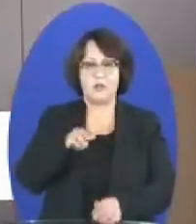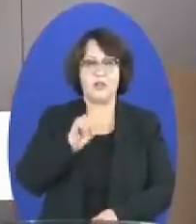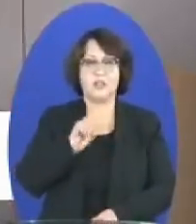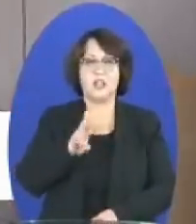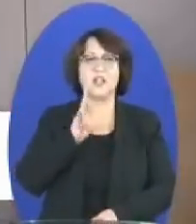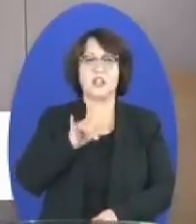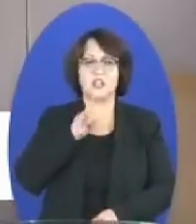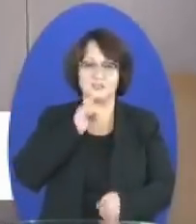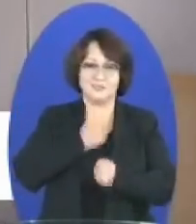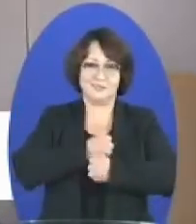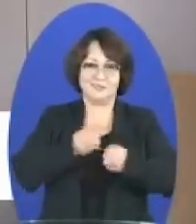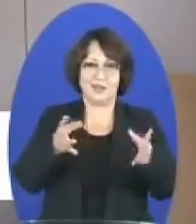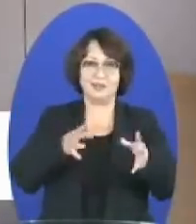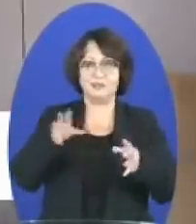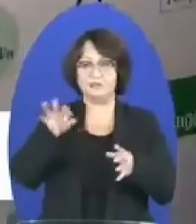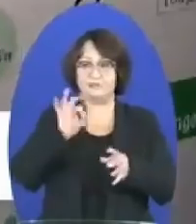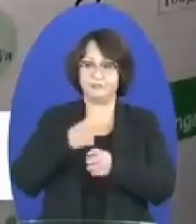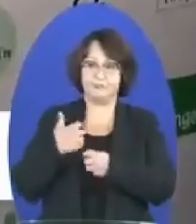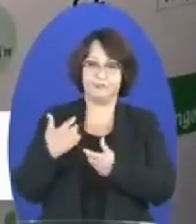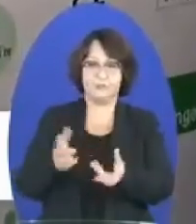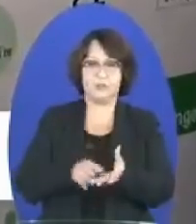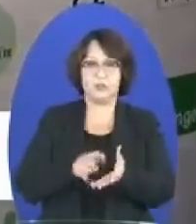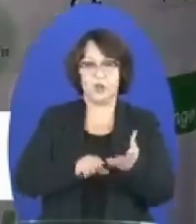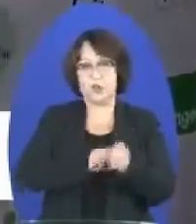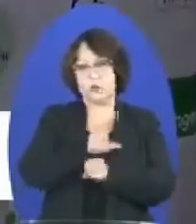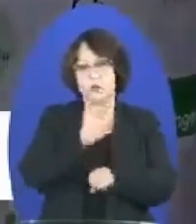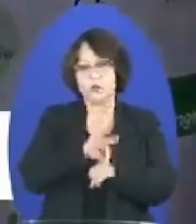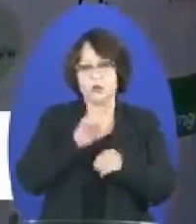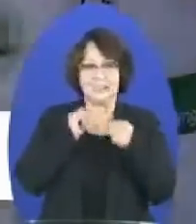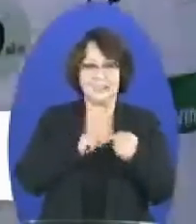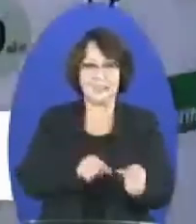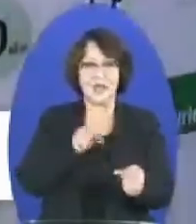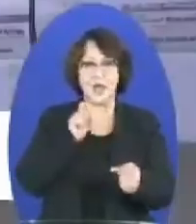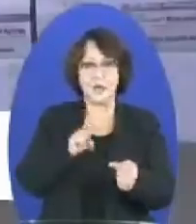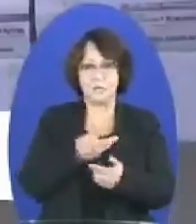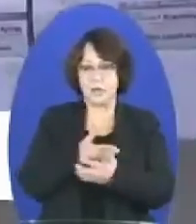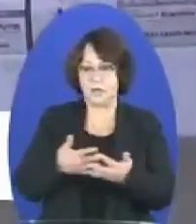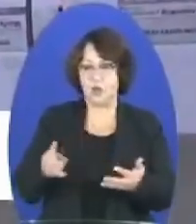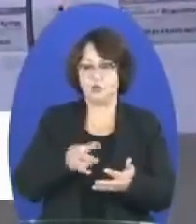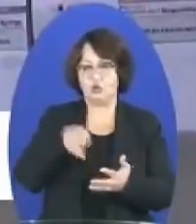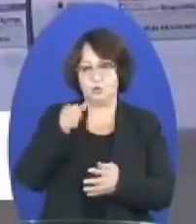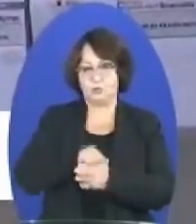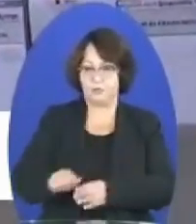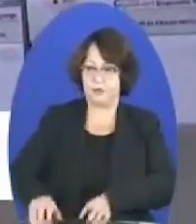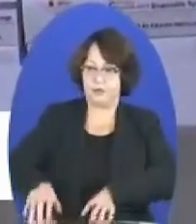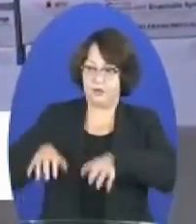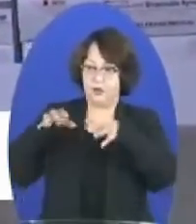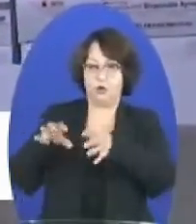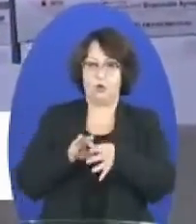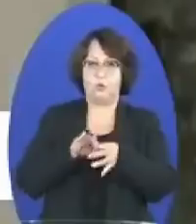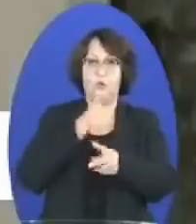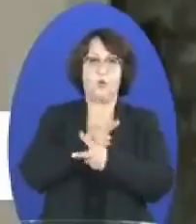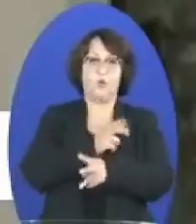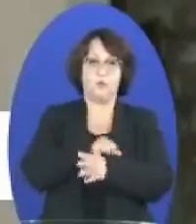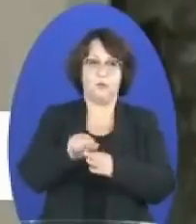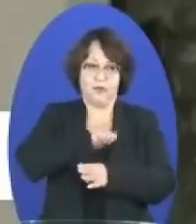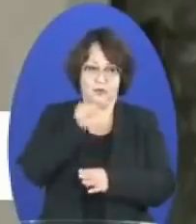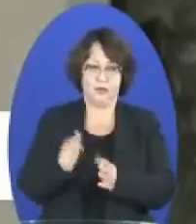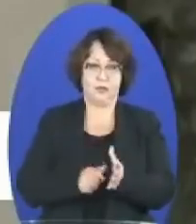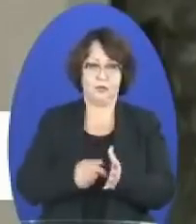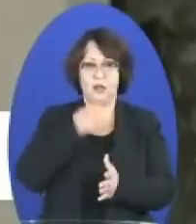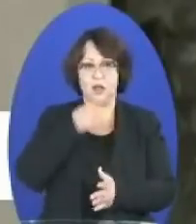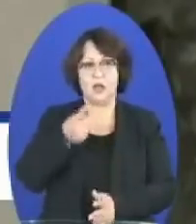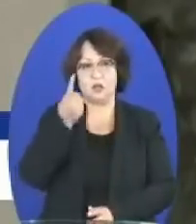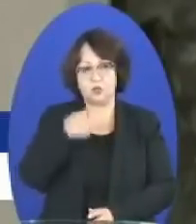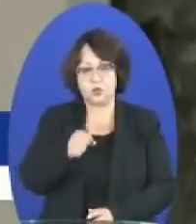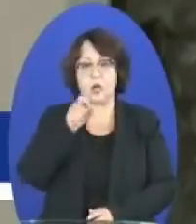байна. COVID-19-с гадна бусад эмийн нөөцийг бүрдүүлэх шаардлагатай учраас хууль эрх зүйн орчинг бүрдүүлэх хэрэгтэйг хэлж байла. Нэг удаагийн эм